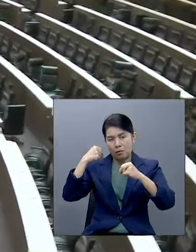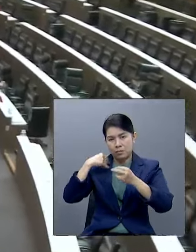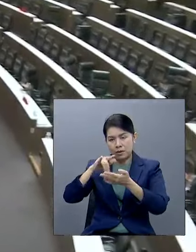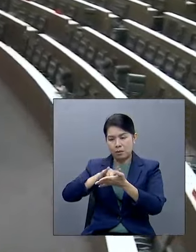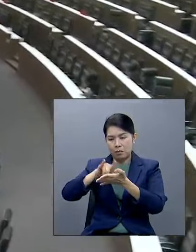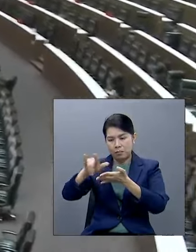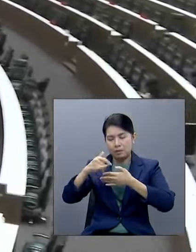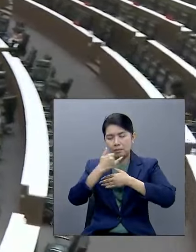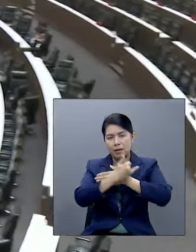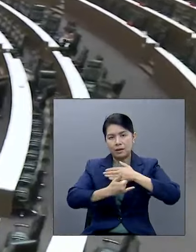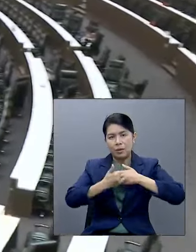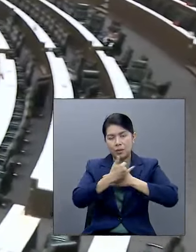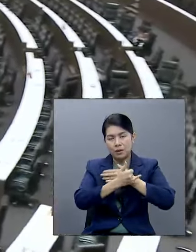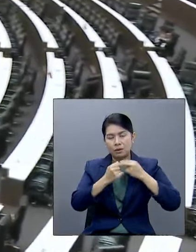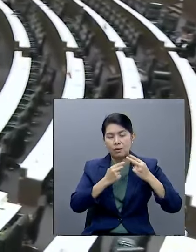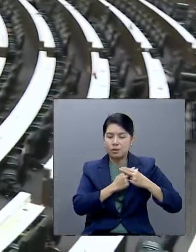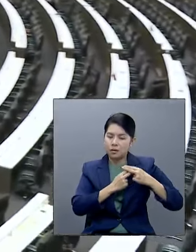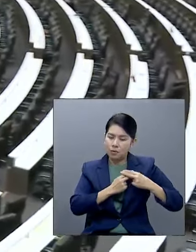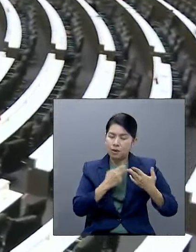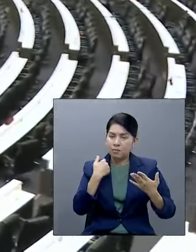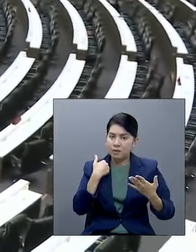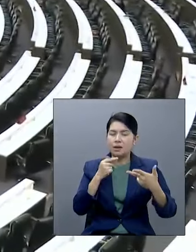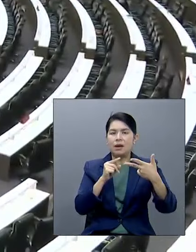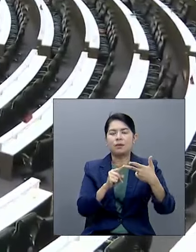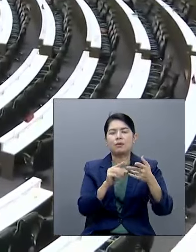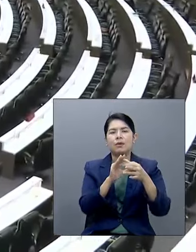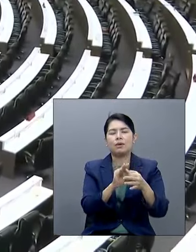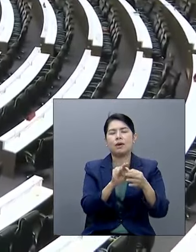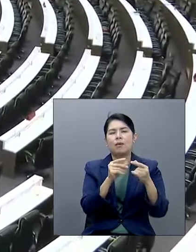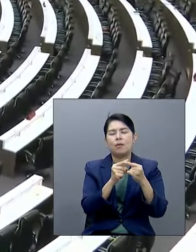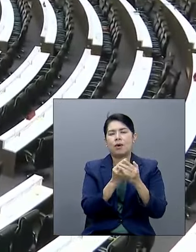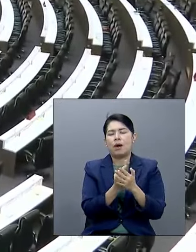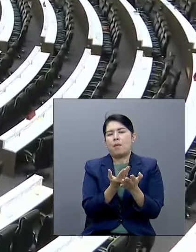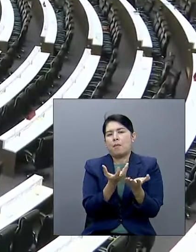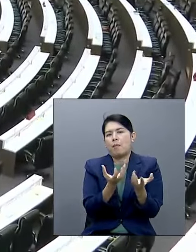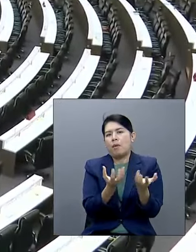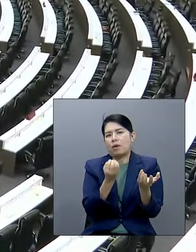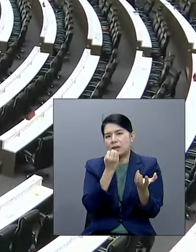ของการทุจริตอาหารกลางวันโรงเรียนราชประชานุเคราะห์ที่เป็นข่าวอยู่ด้วยค่ะ